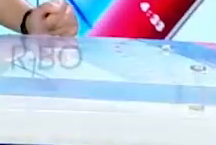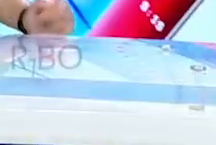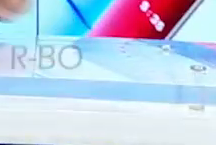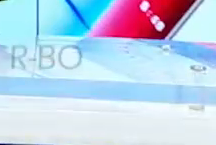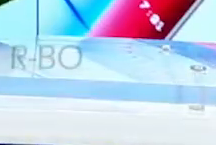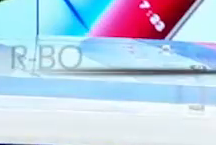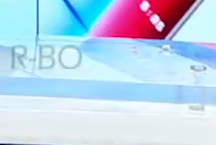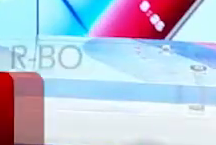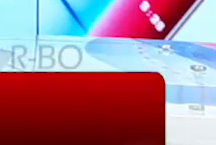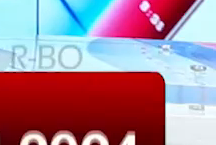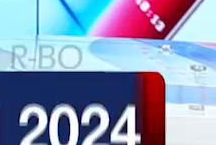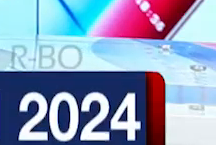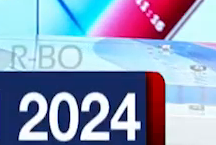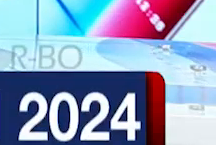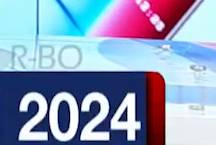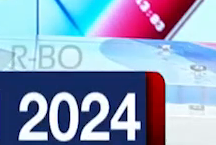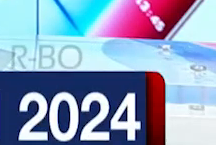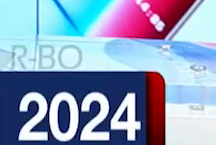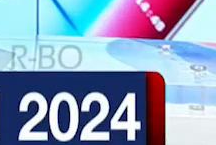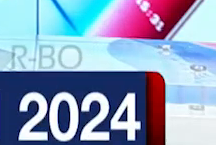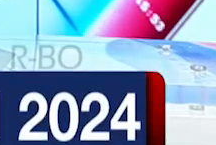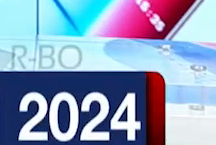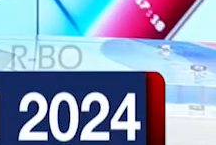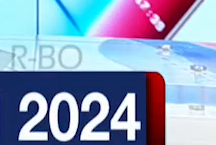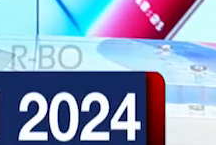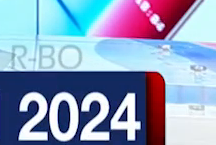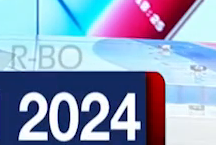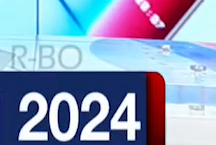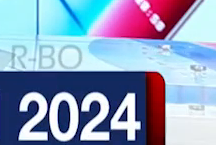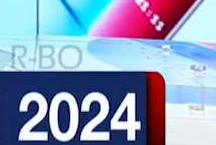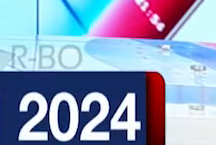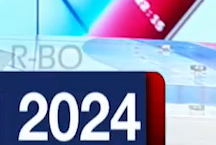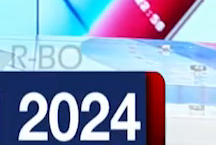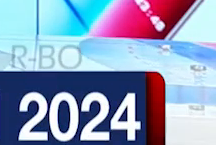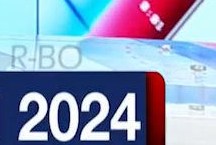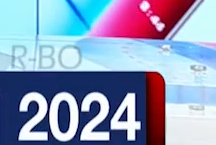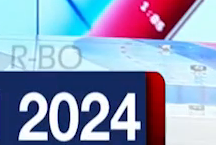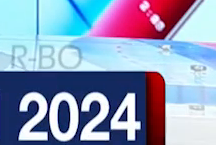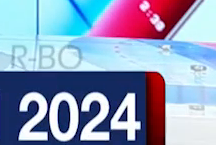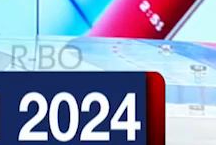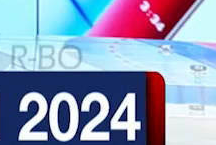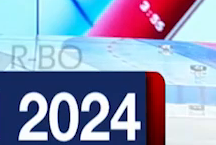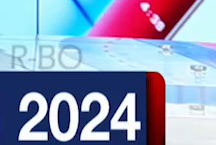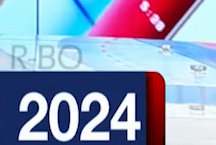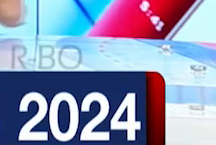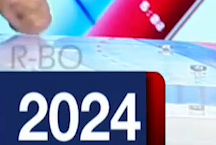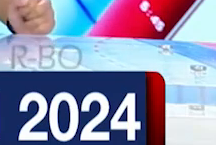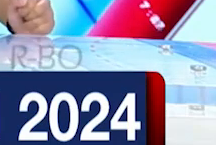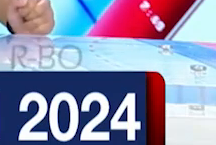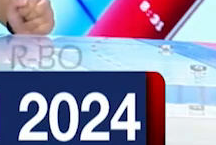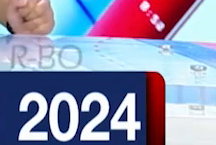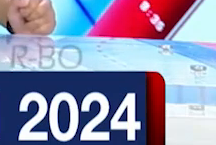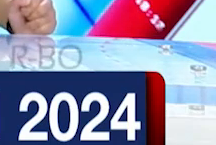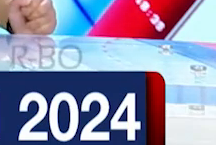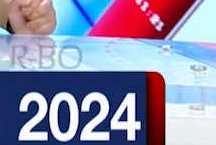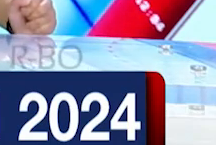Debat kedua Capres-Cawapres Pemilu 2024 sukses digelar di Jakarta Convention Center kemarin malam. Tiga Cawapres adu gagasan dalam